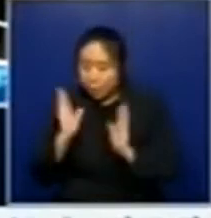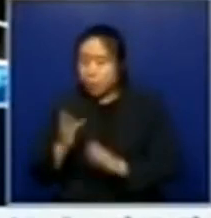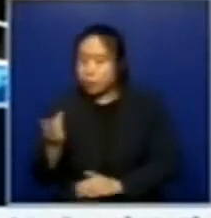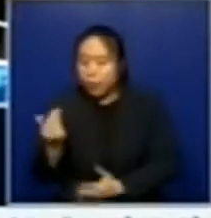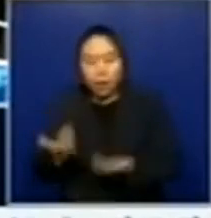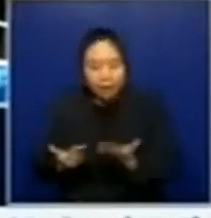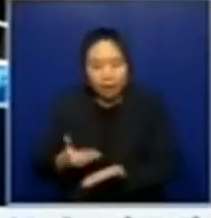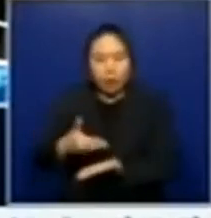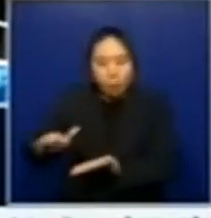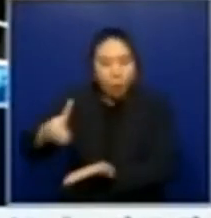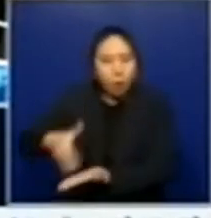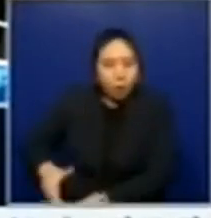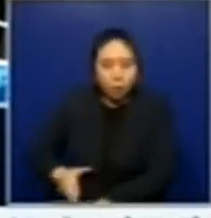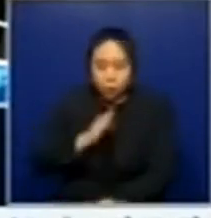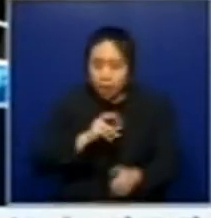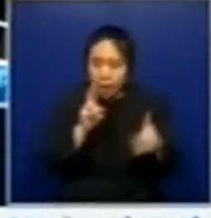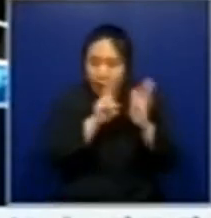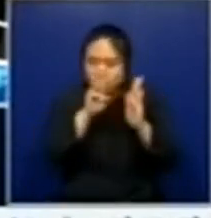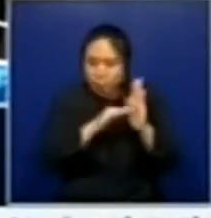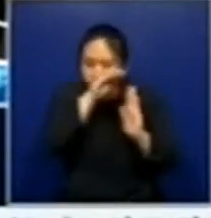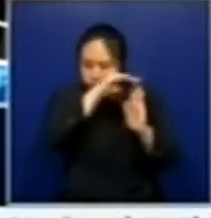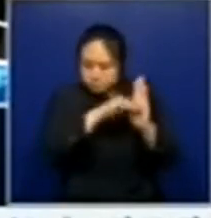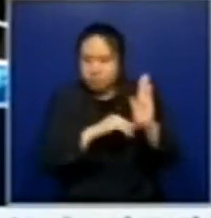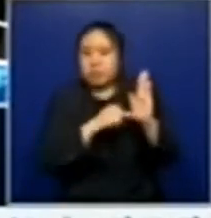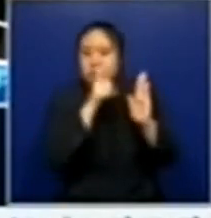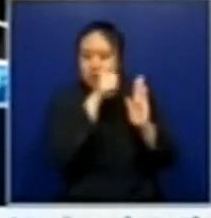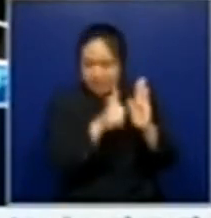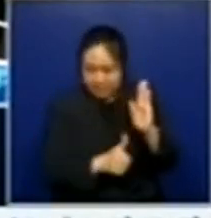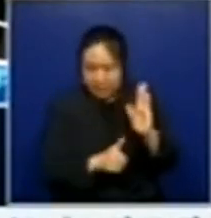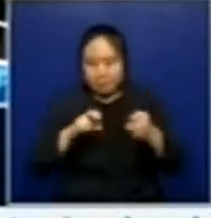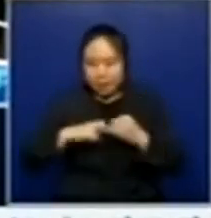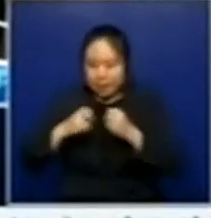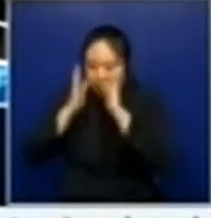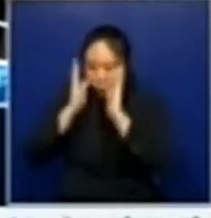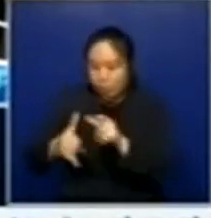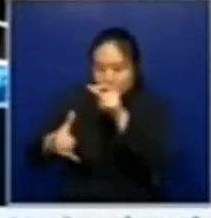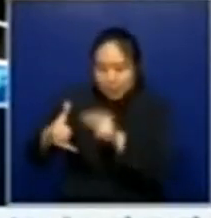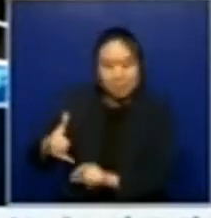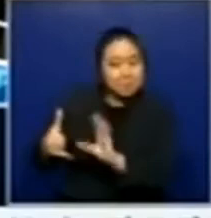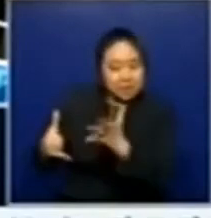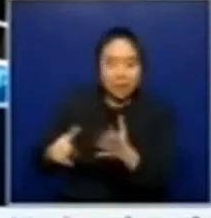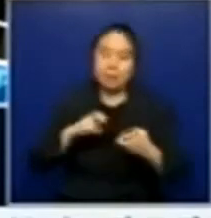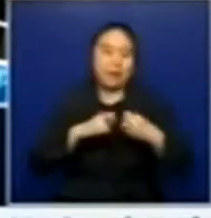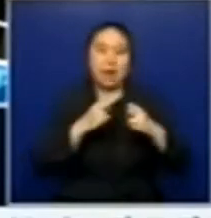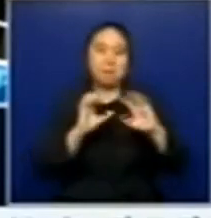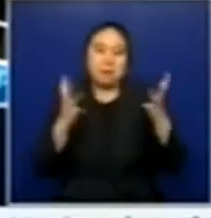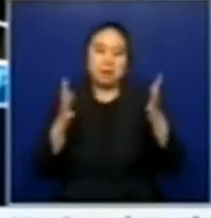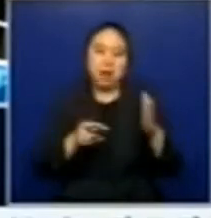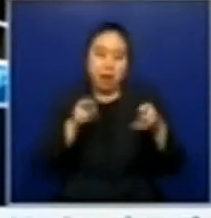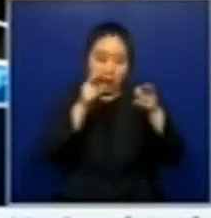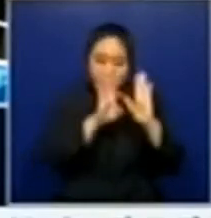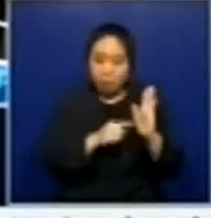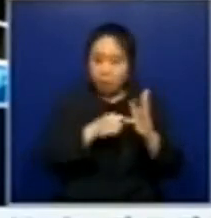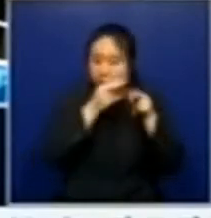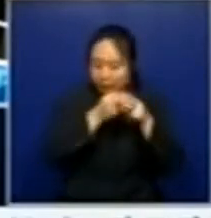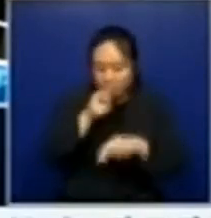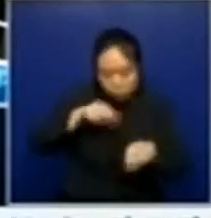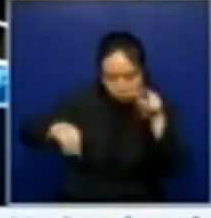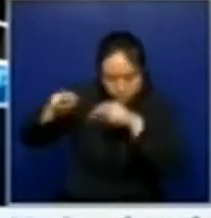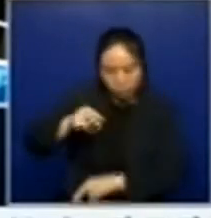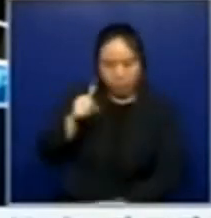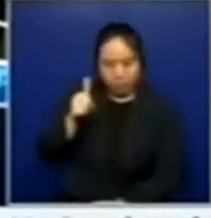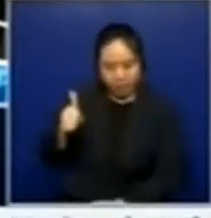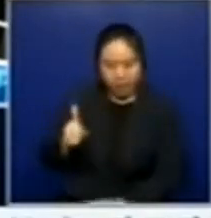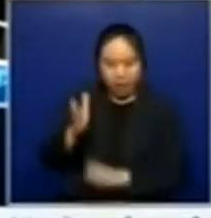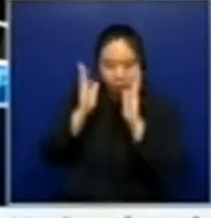ออกไปครับถ้าระบบมันดีปัญหาเรื่องคนไม่ดีไม่เกิดครับระบบมันตรวจสอบตัวเองได้เราจะเอาค